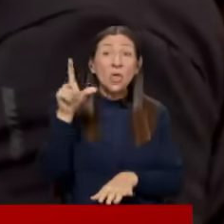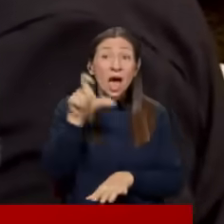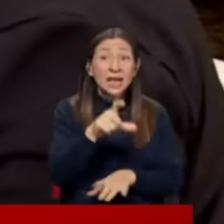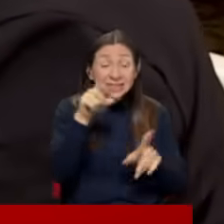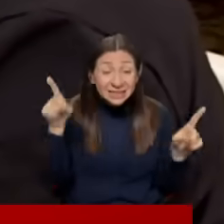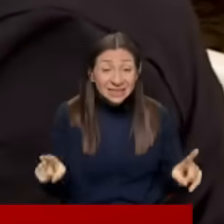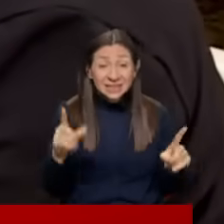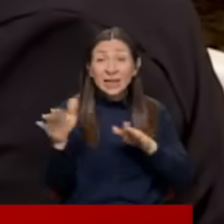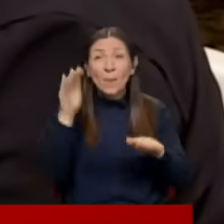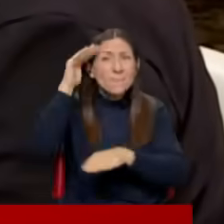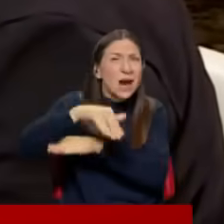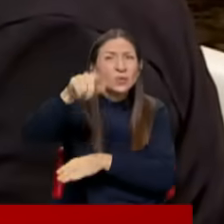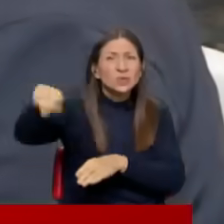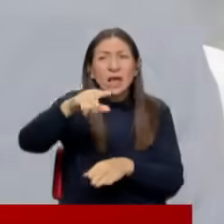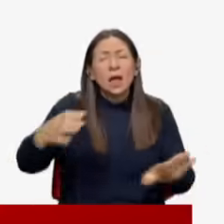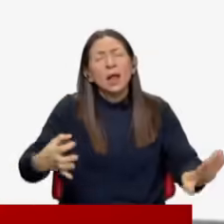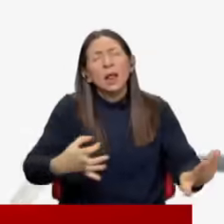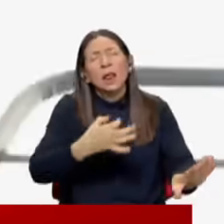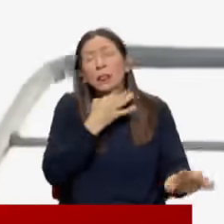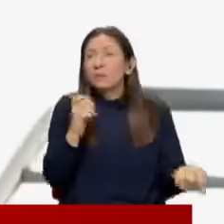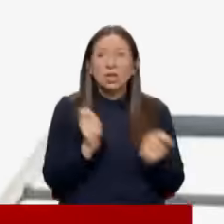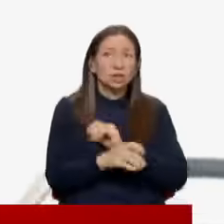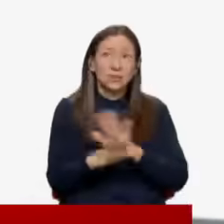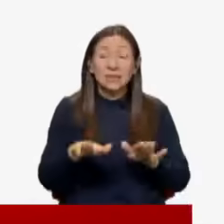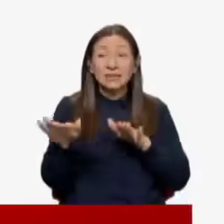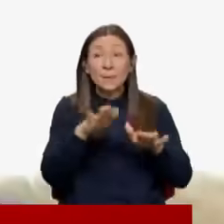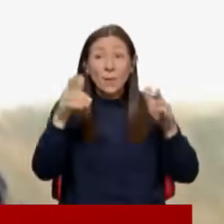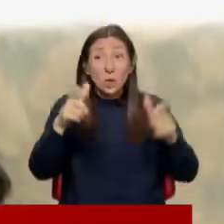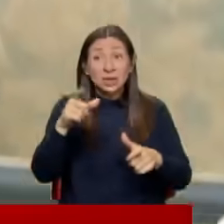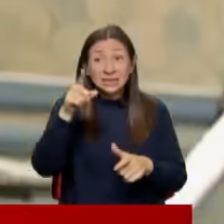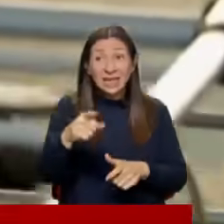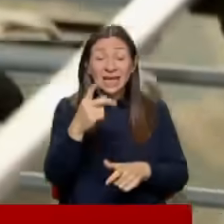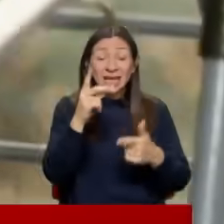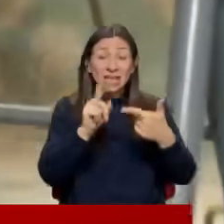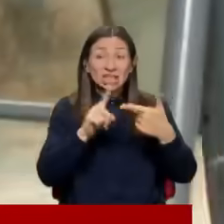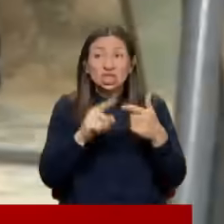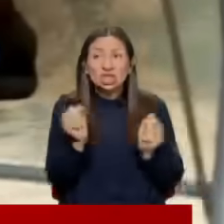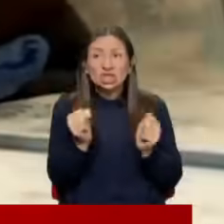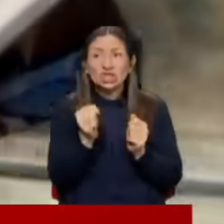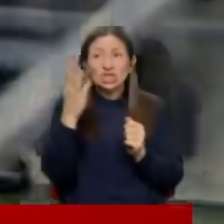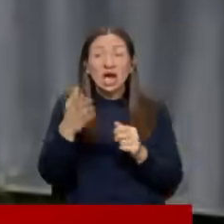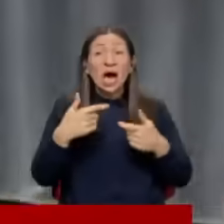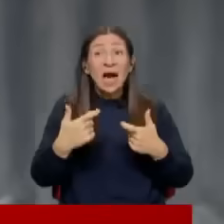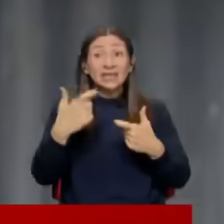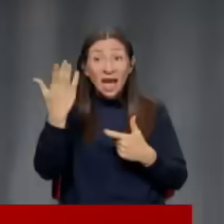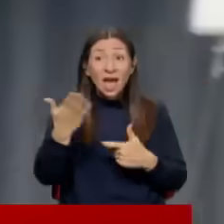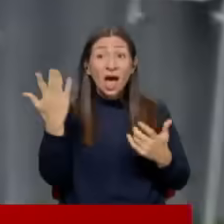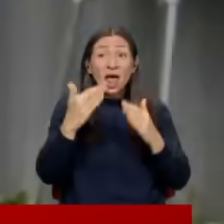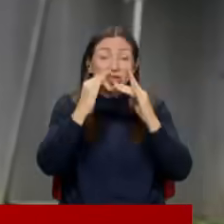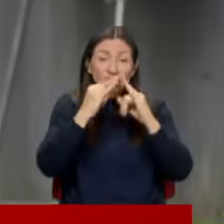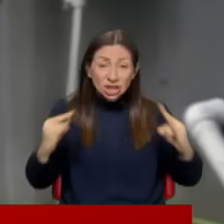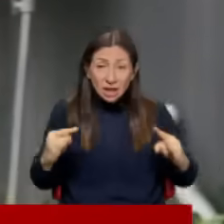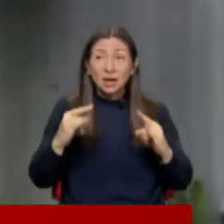aydır depremzedelerin yaşadığı çaresizlik değişmedi. Deprem bölgesinde ikinci kışa girdiler. Hatay'da hala